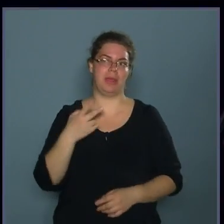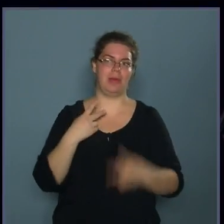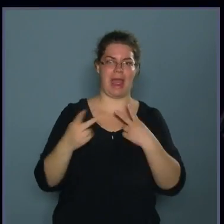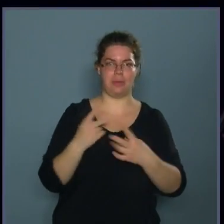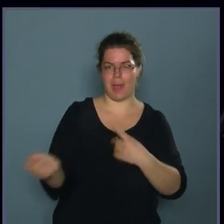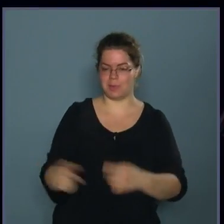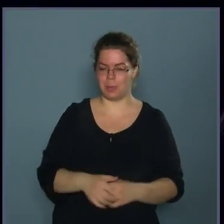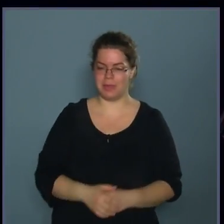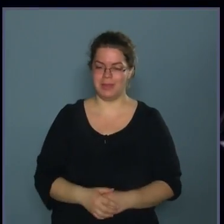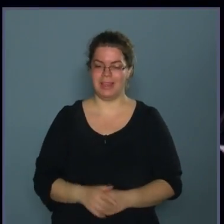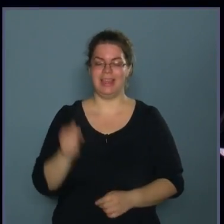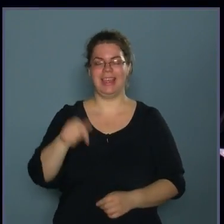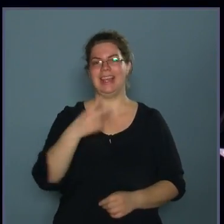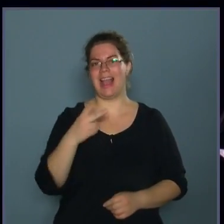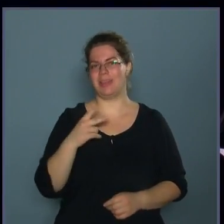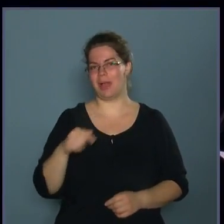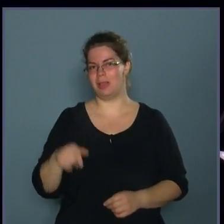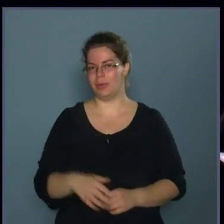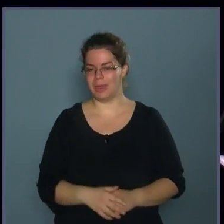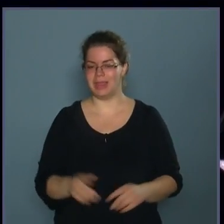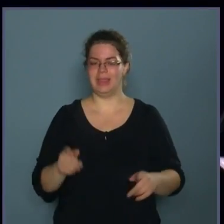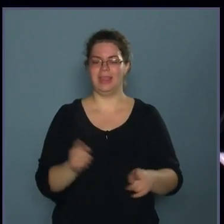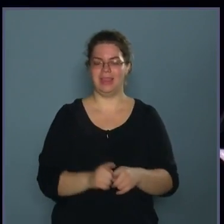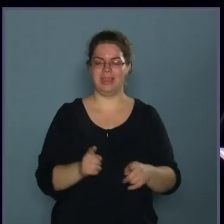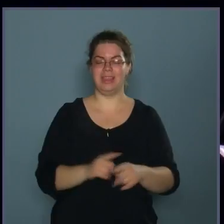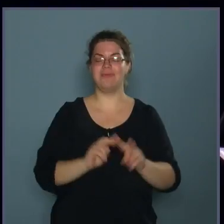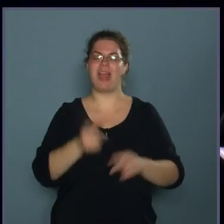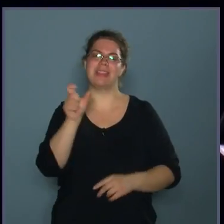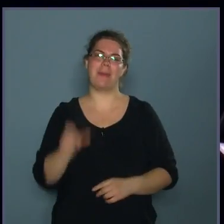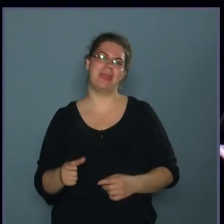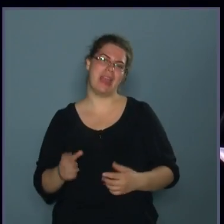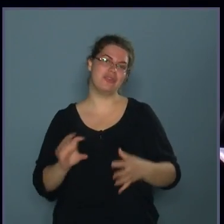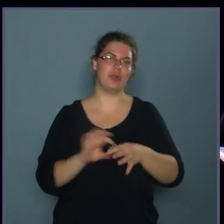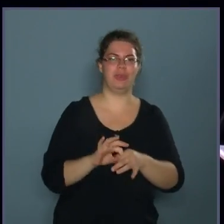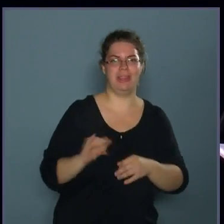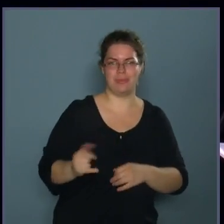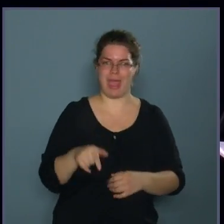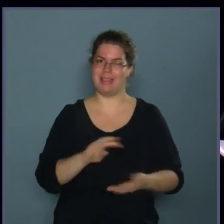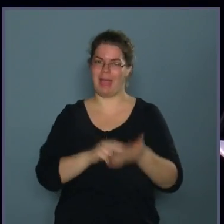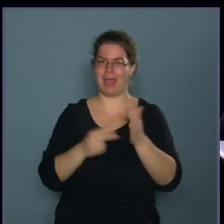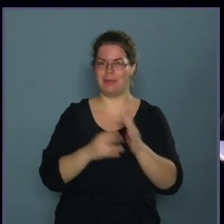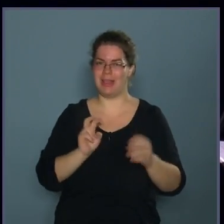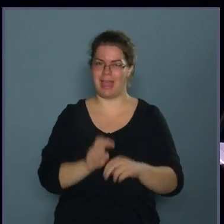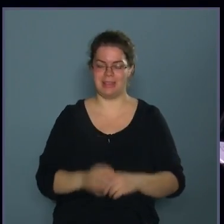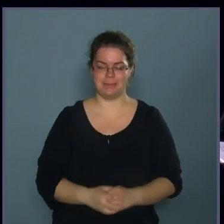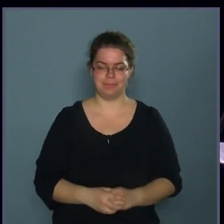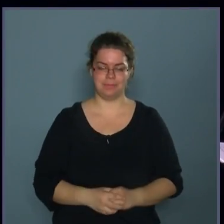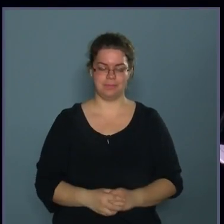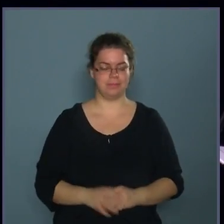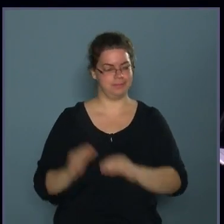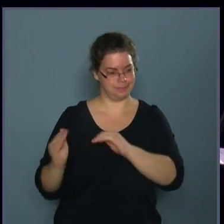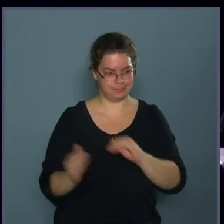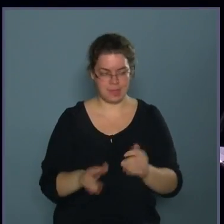látogatóba jöttünk, itt látogattuk meg őt, így van személyes kötődésem is kicsit ehhez a kerülethez. A